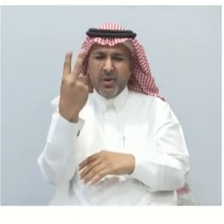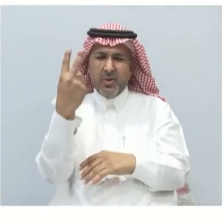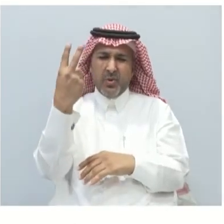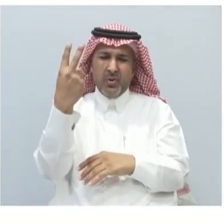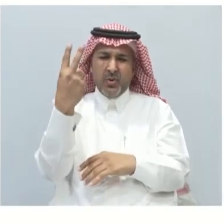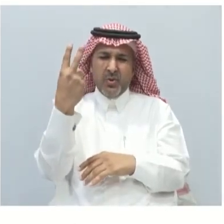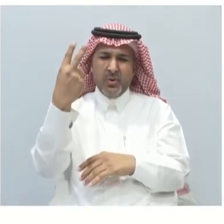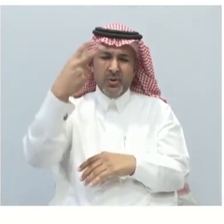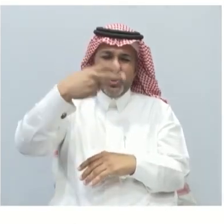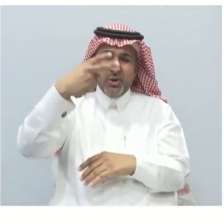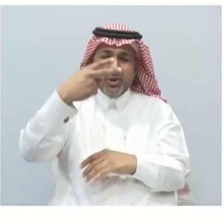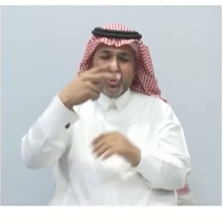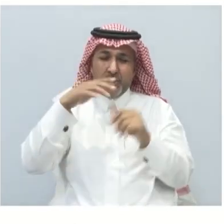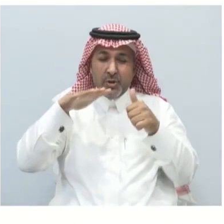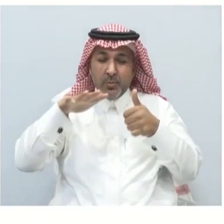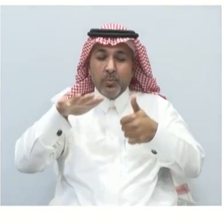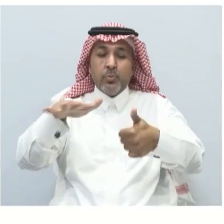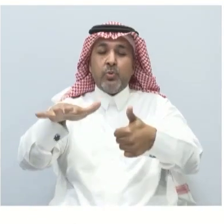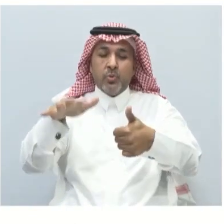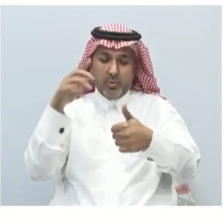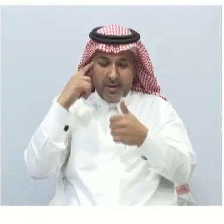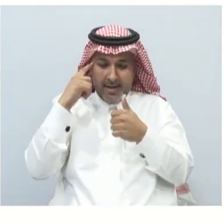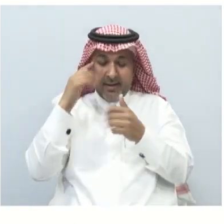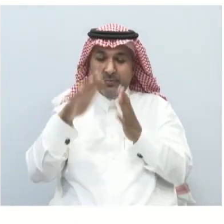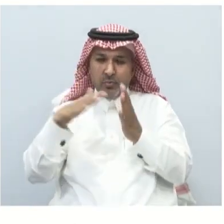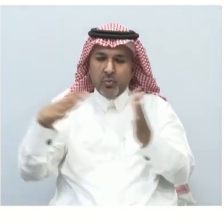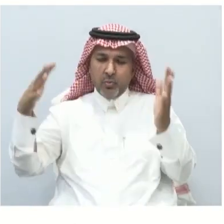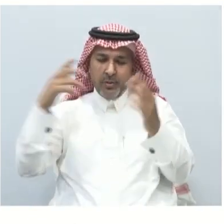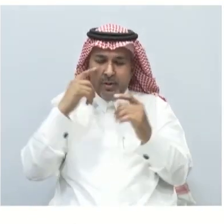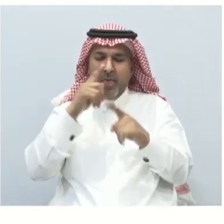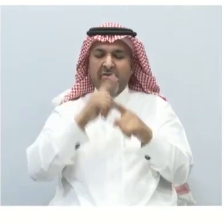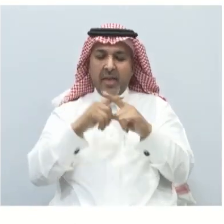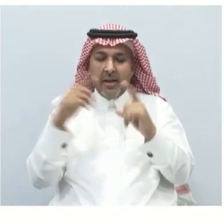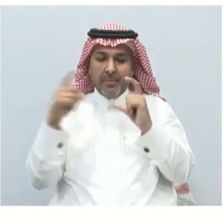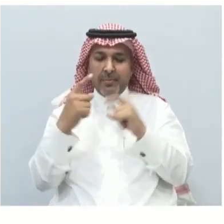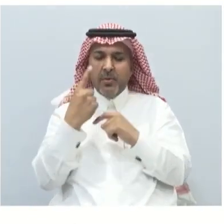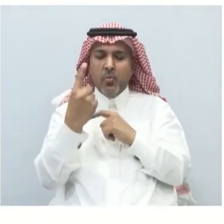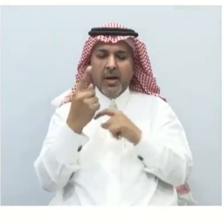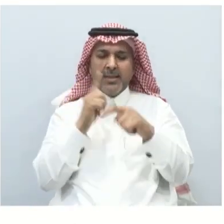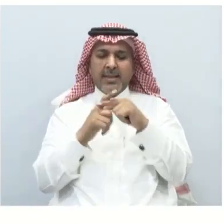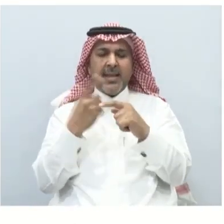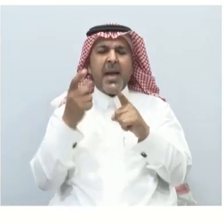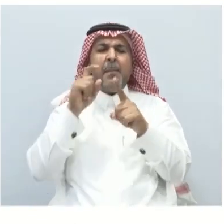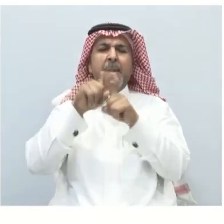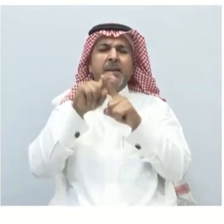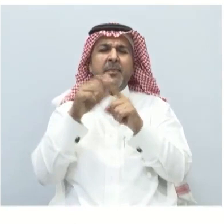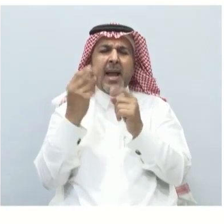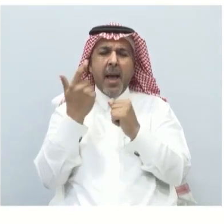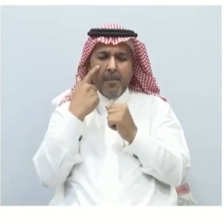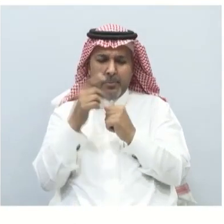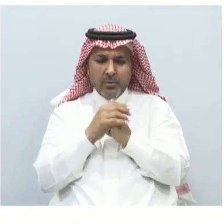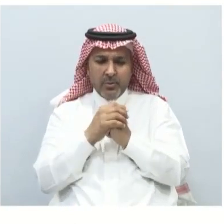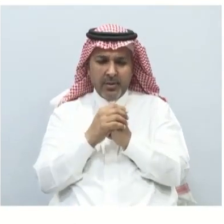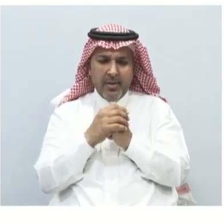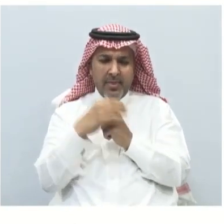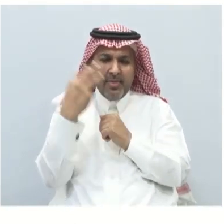الف ومئتين ضرب واحد زائد النسبه دائما النسبه نكتبها على شكل عدد عشري فانا